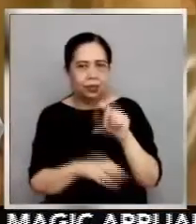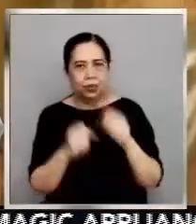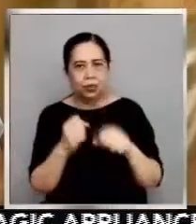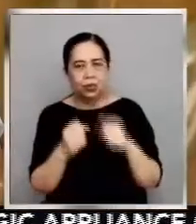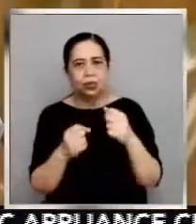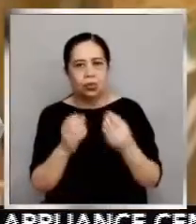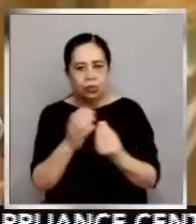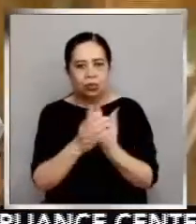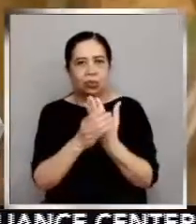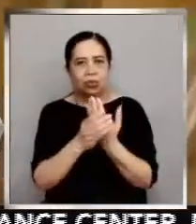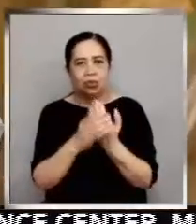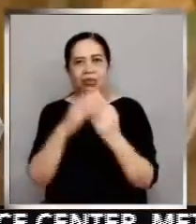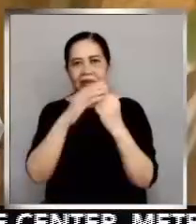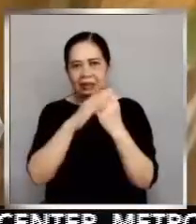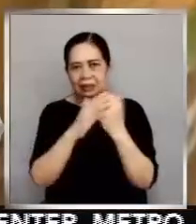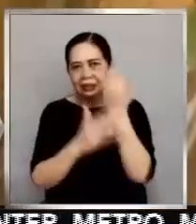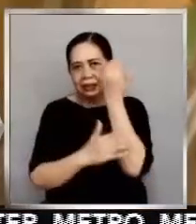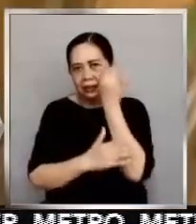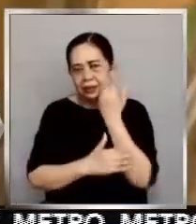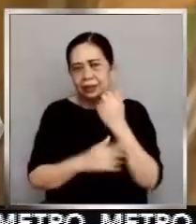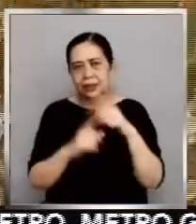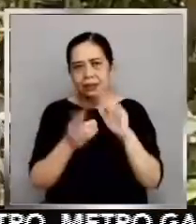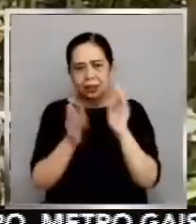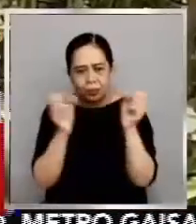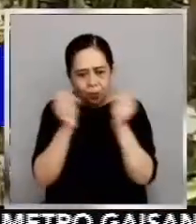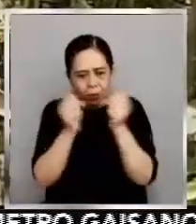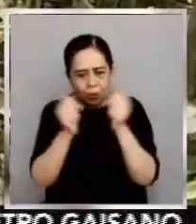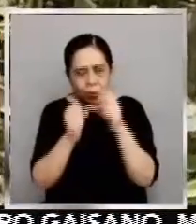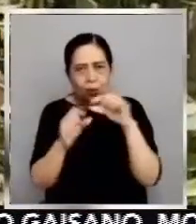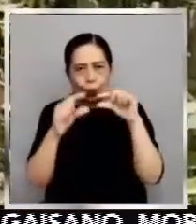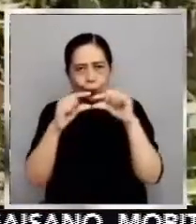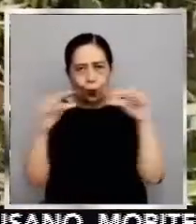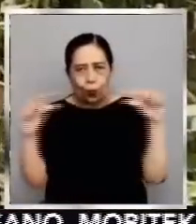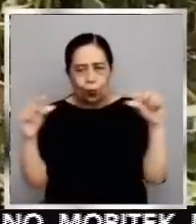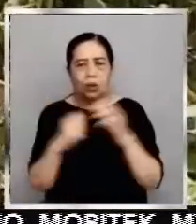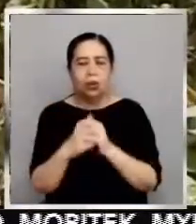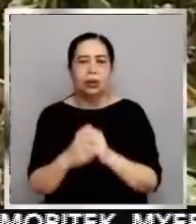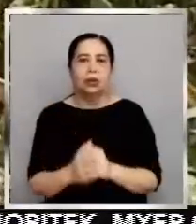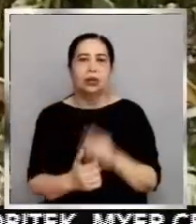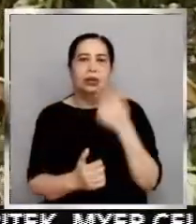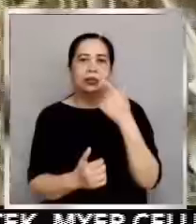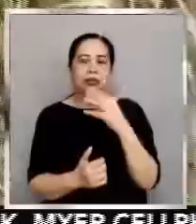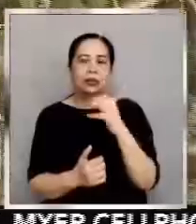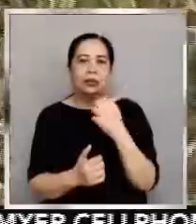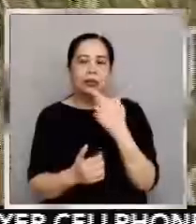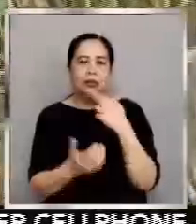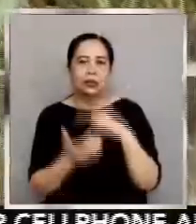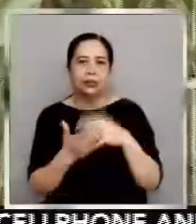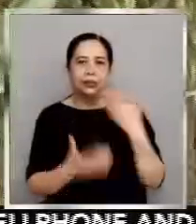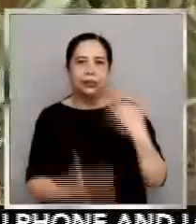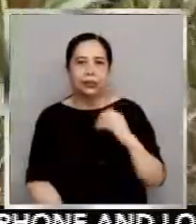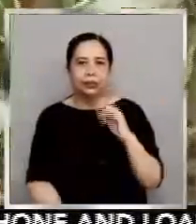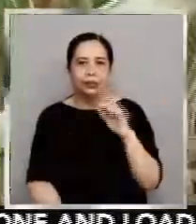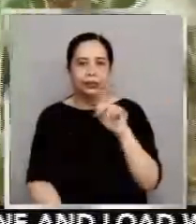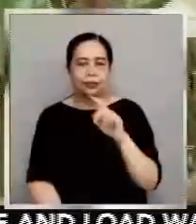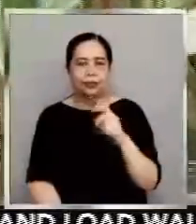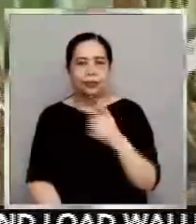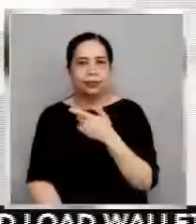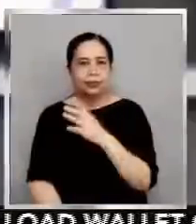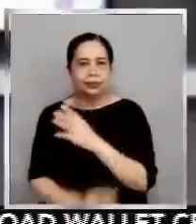paglaki ng mga mais na naging maliliit at payat. Para sa GMA Integrated News, Ian Cruz nakatutok, 24